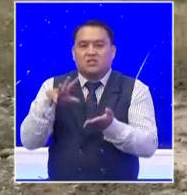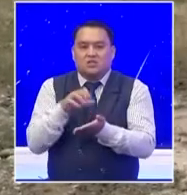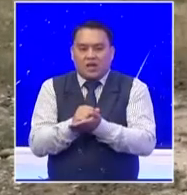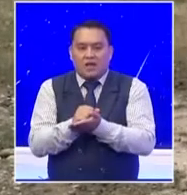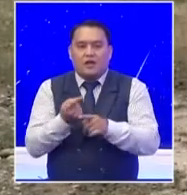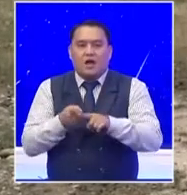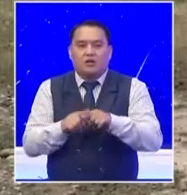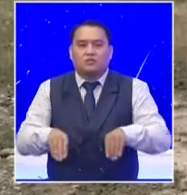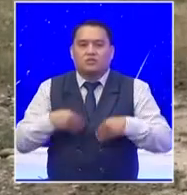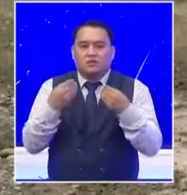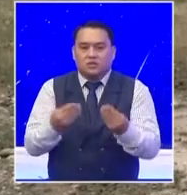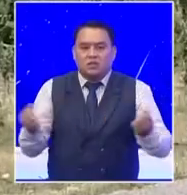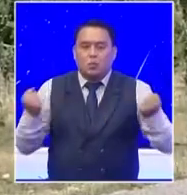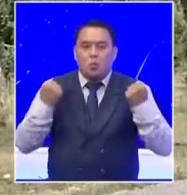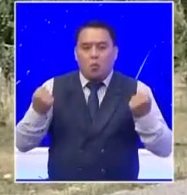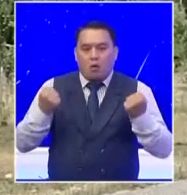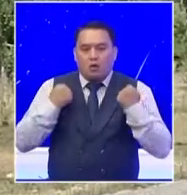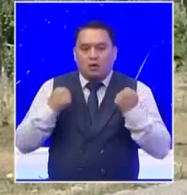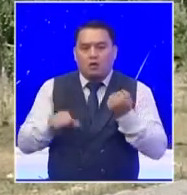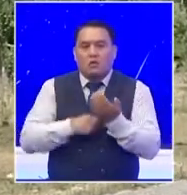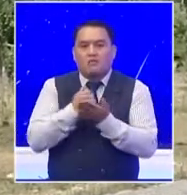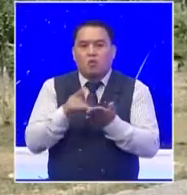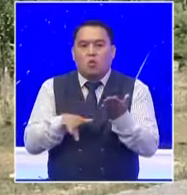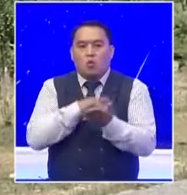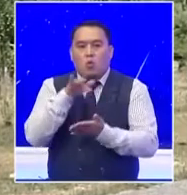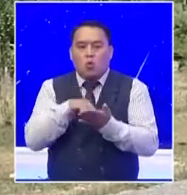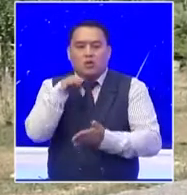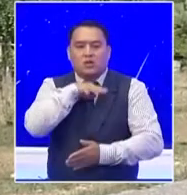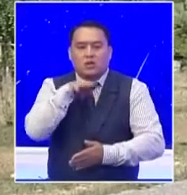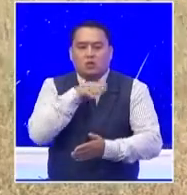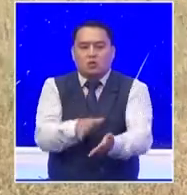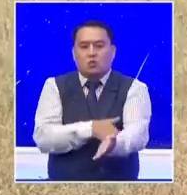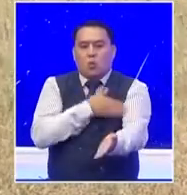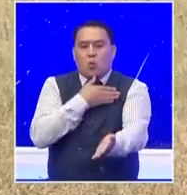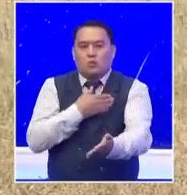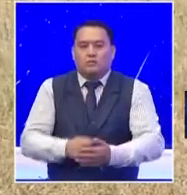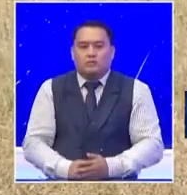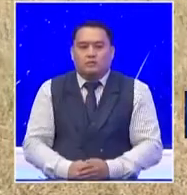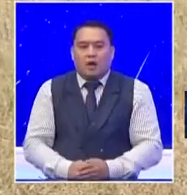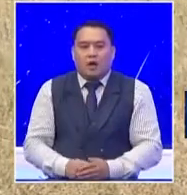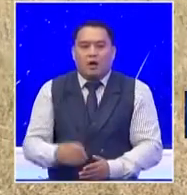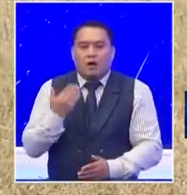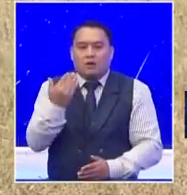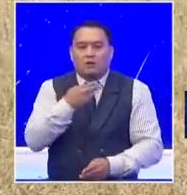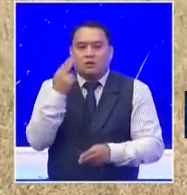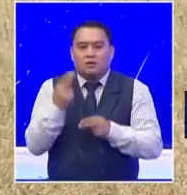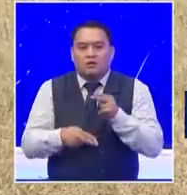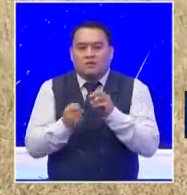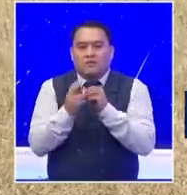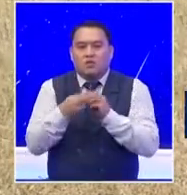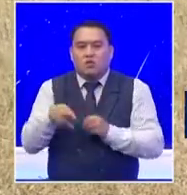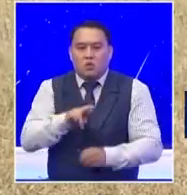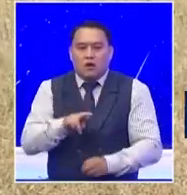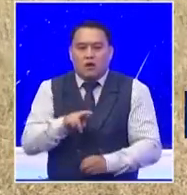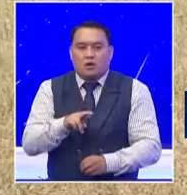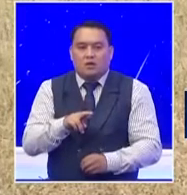Однако сроки сдачи спортивного объекта, по мнению главы моногорода, необоснованно затянуты. Они должны были завершить 12 июля.